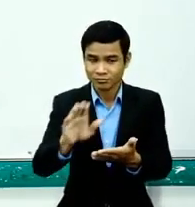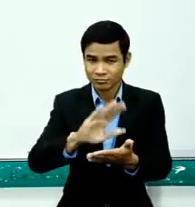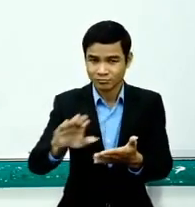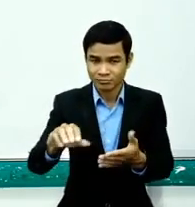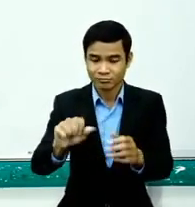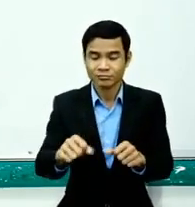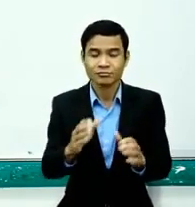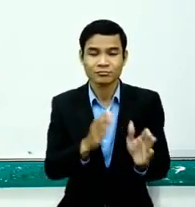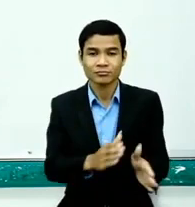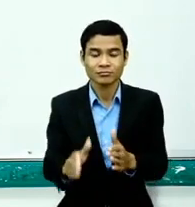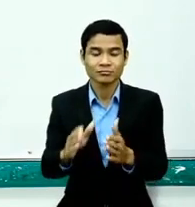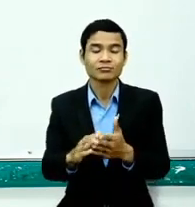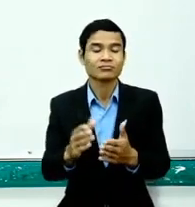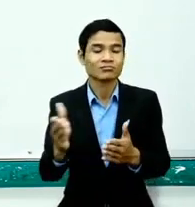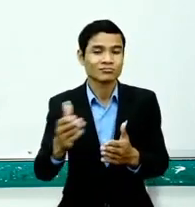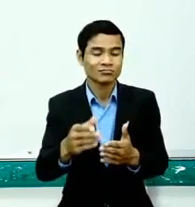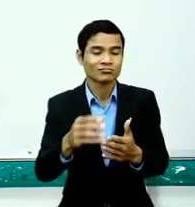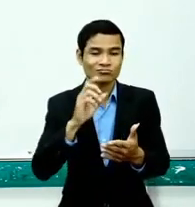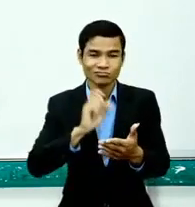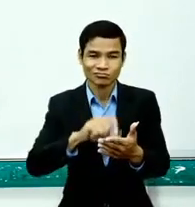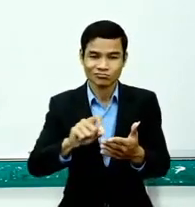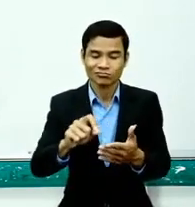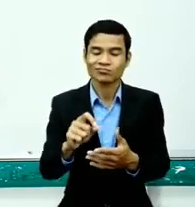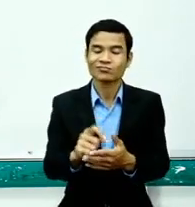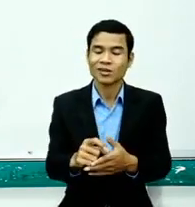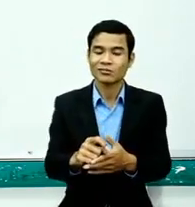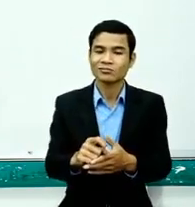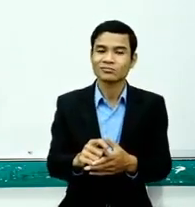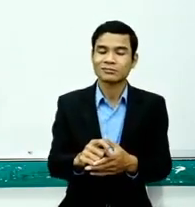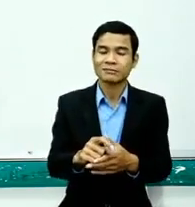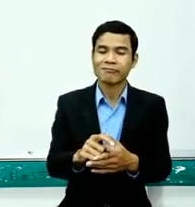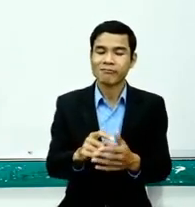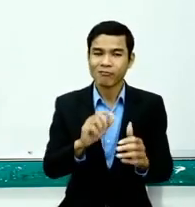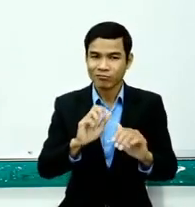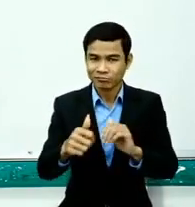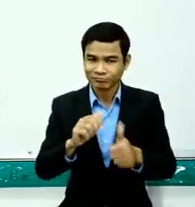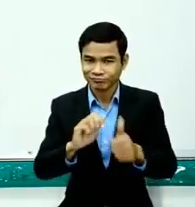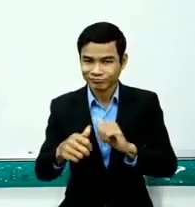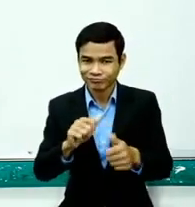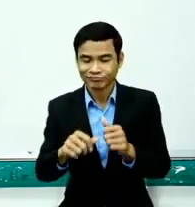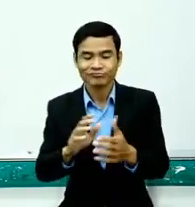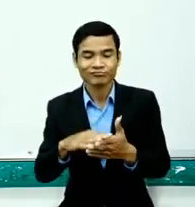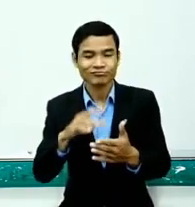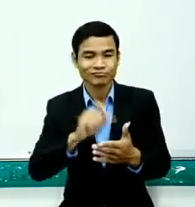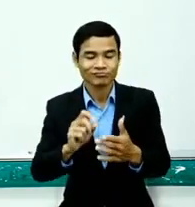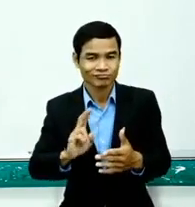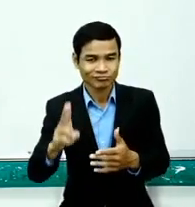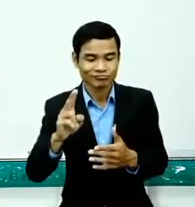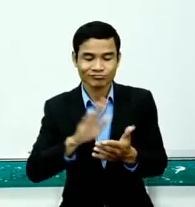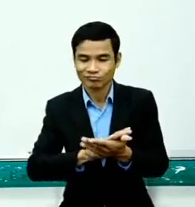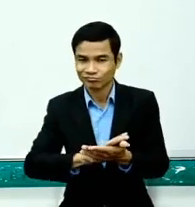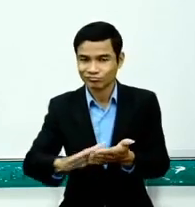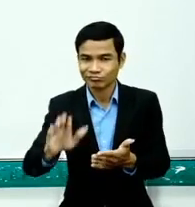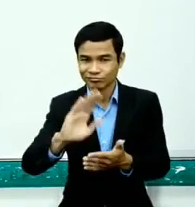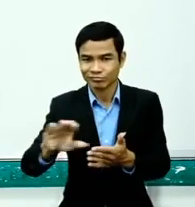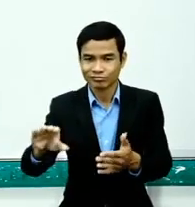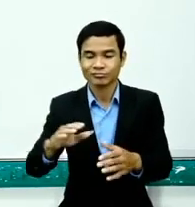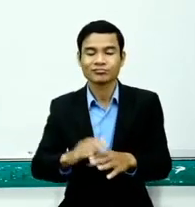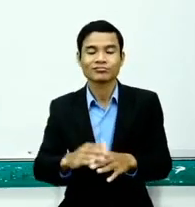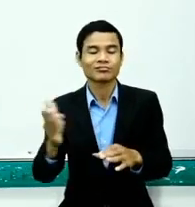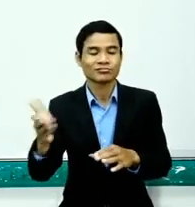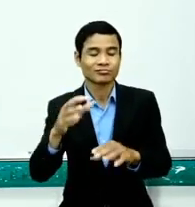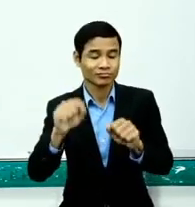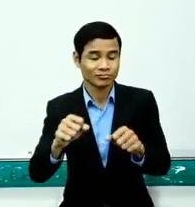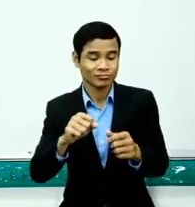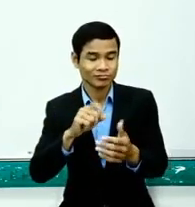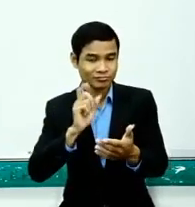ចាហើយត្រៀមណាកូនត្រៀមសរសេរប្រឡងគ្នាដោយចាដោយសរសេរលឿនហើយស្អាតគឺកូនស